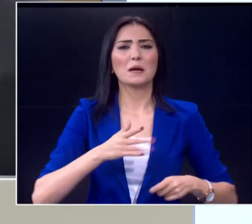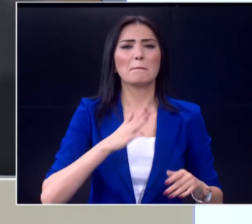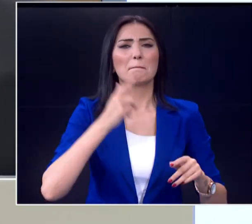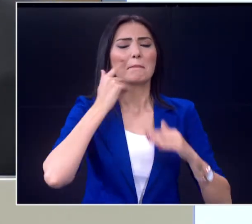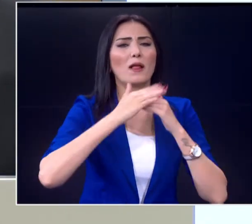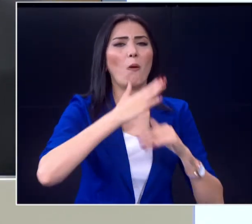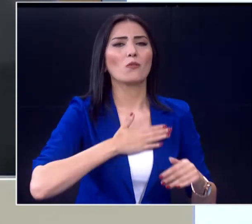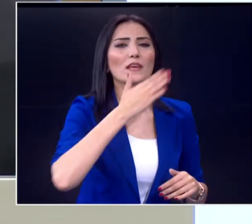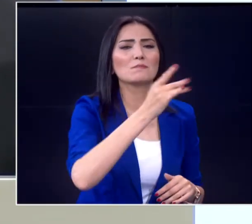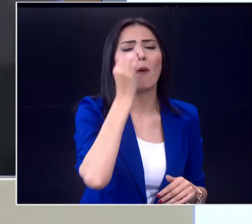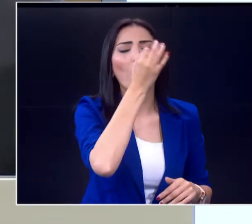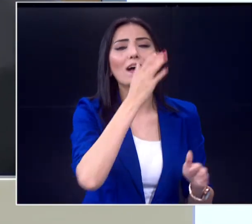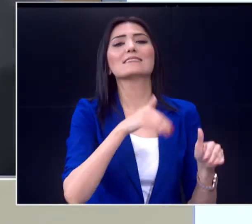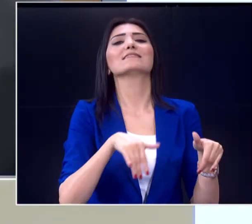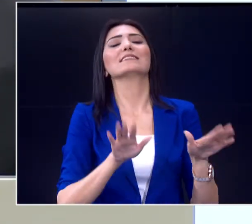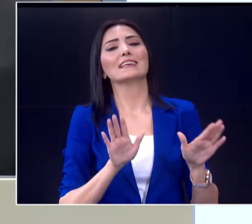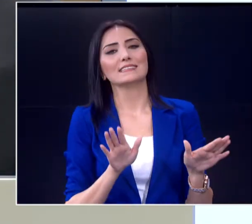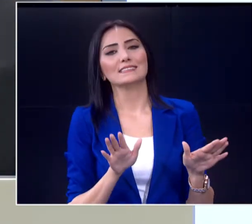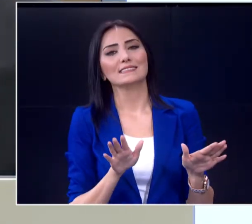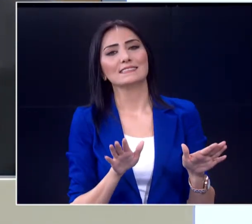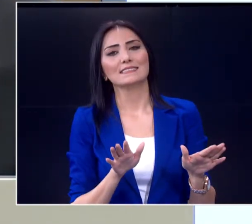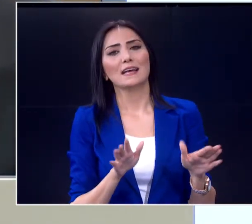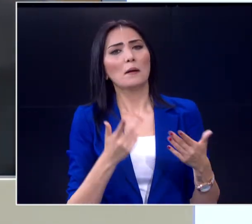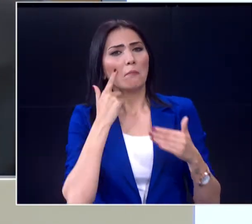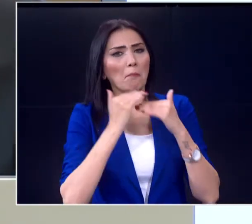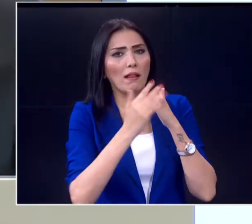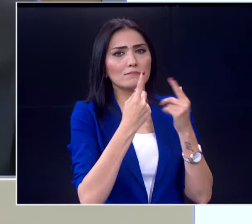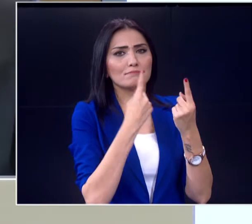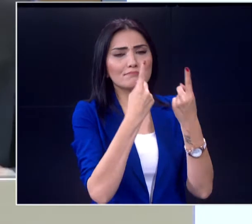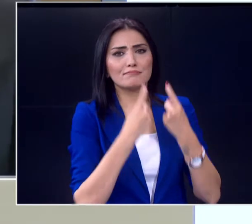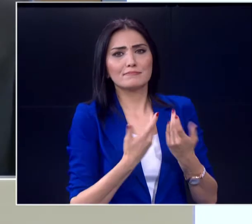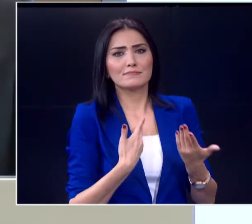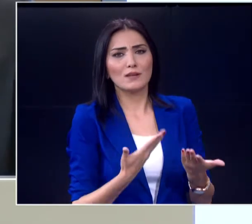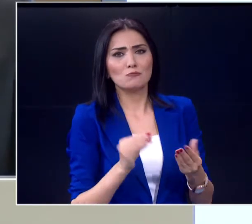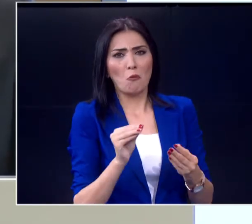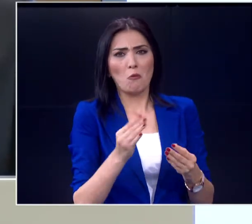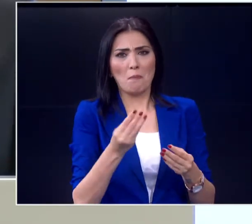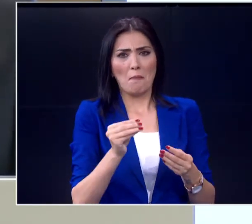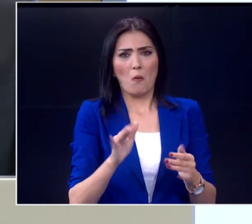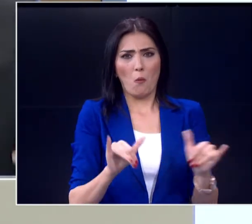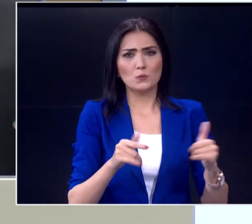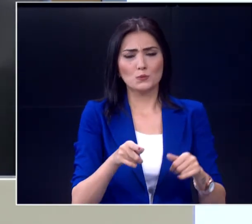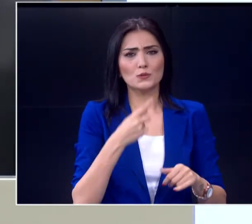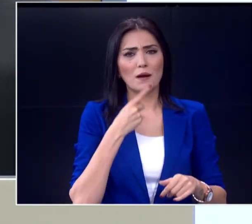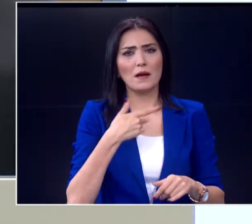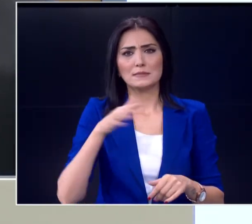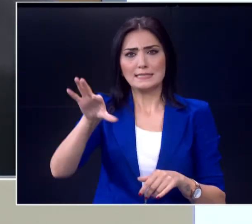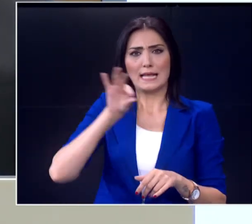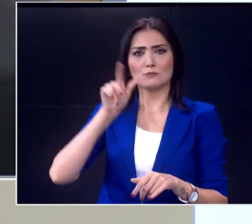gitmek kolay değil. Millet ne der ya, bu çocuk oyuncağı mı kardeşim? İşte